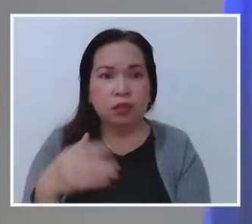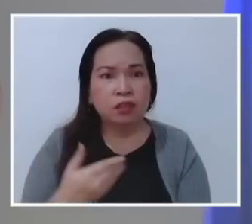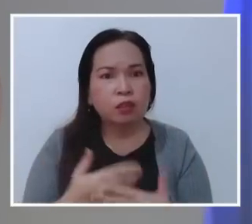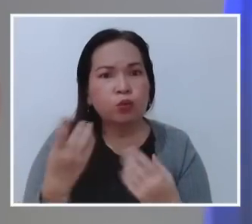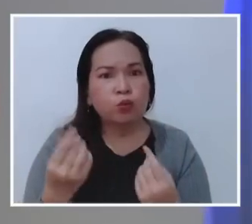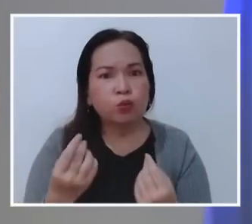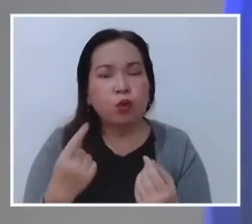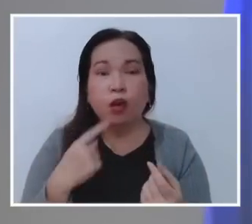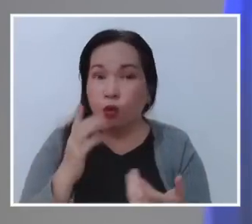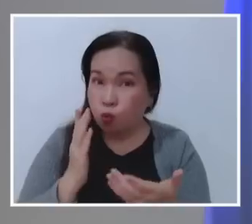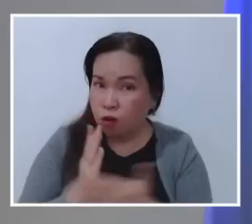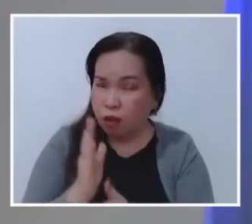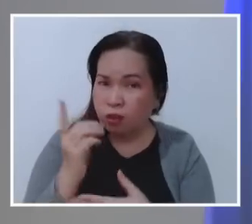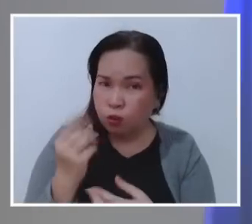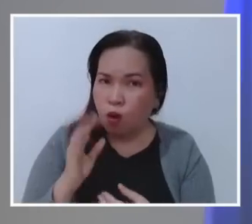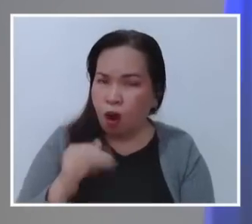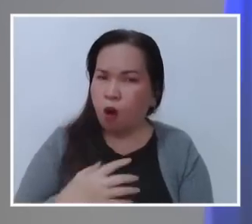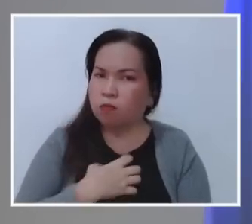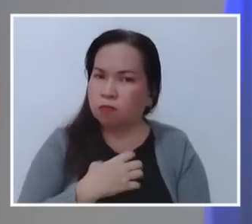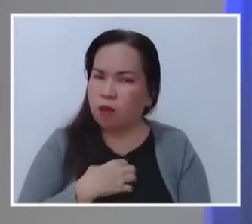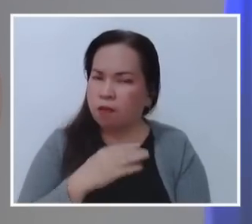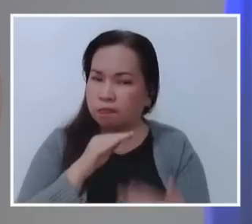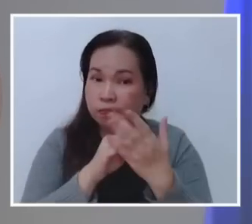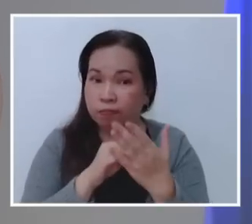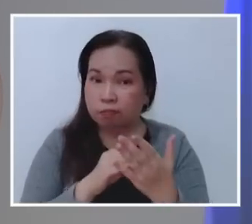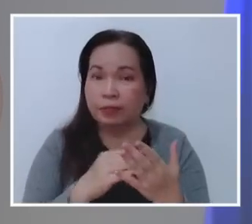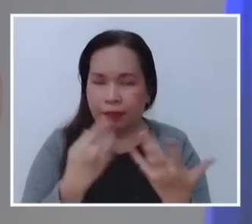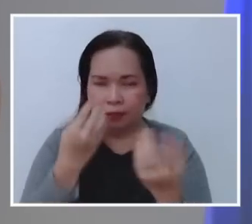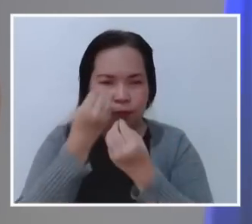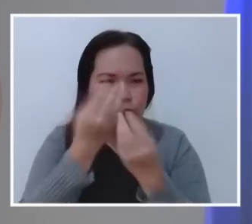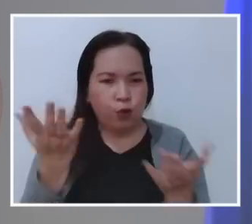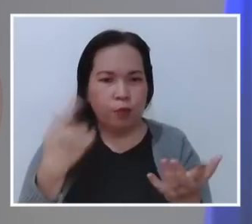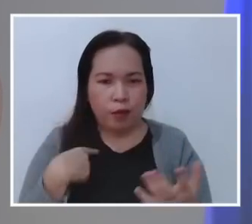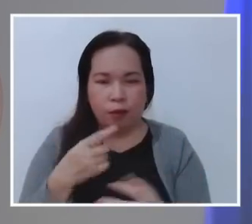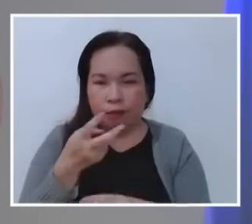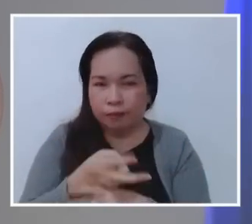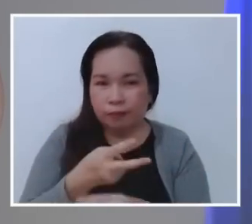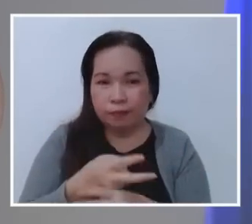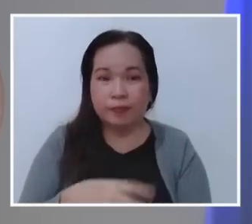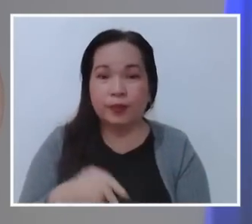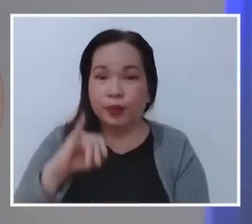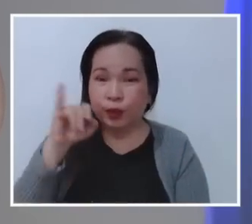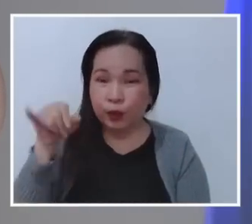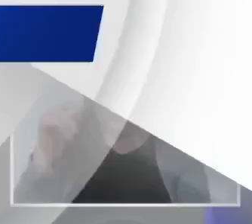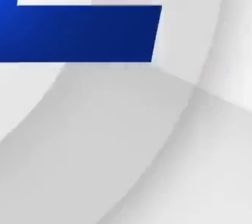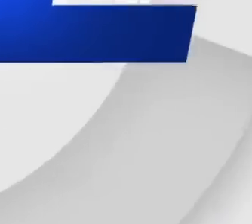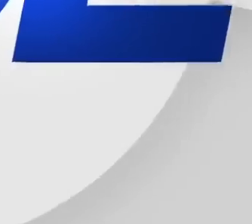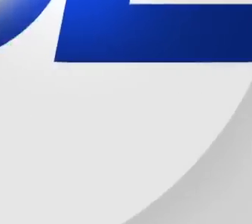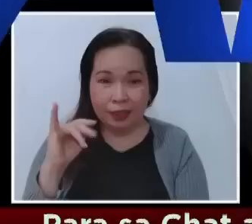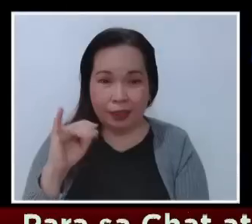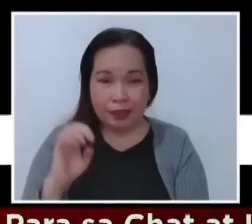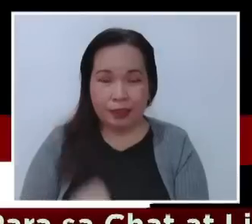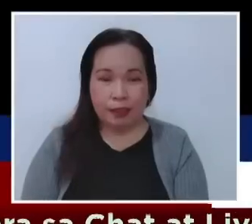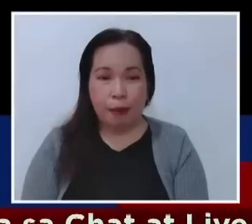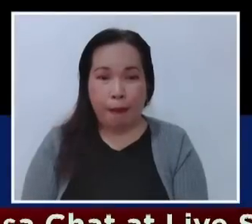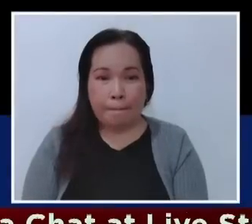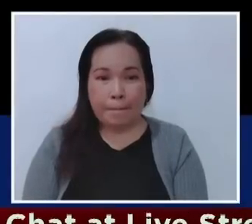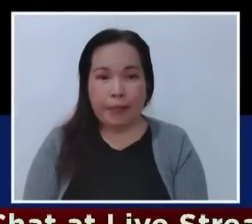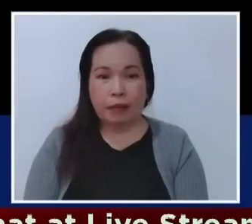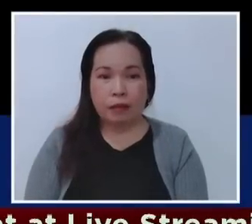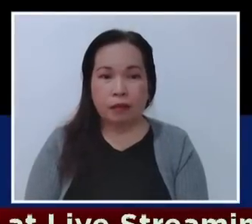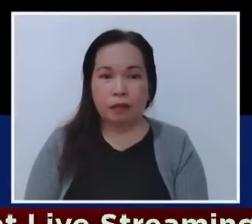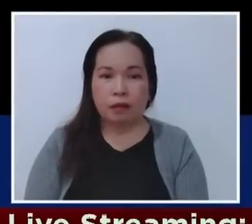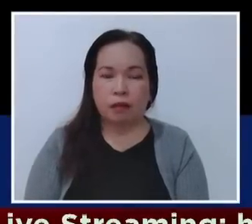karapatan ng isang pasahero? Alamin sa pagpapatrol ni Jackie Manabat. Pangalawang araw bilang